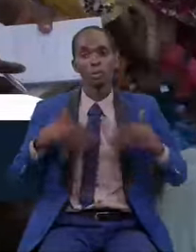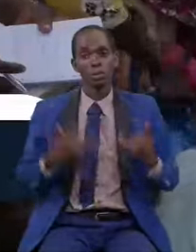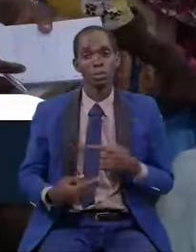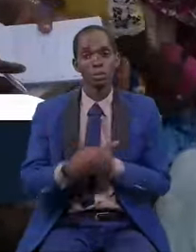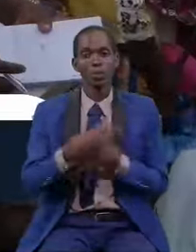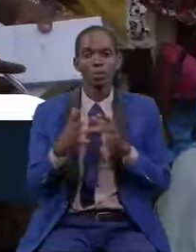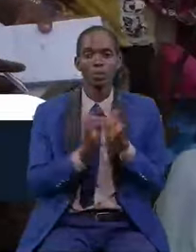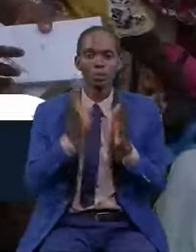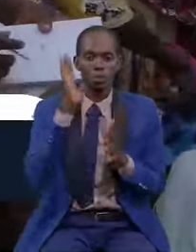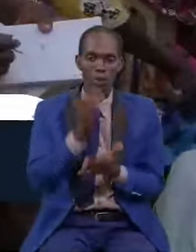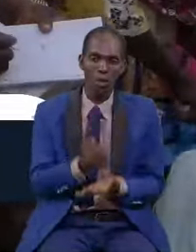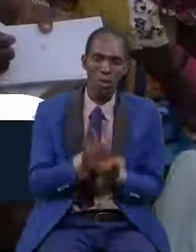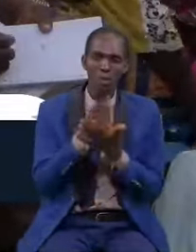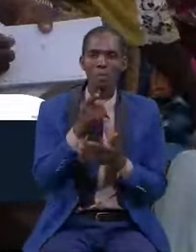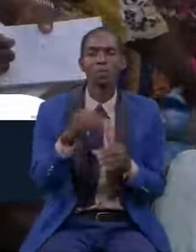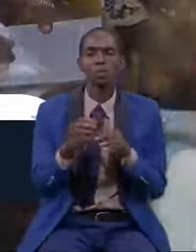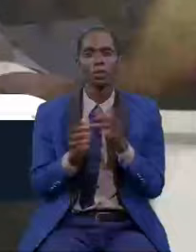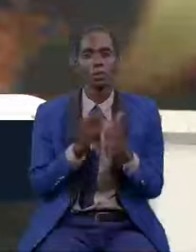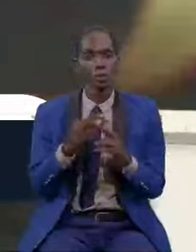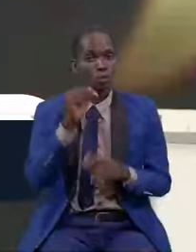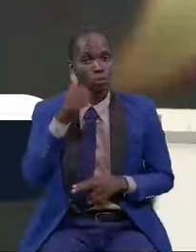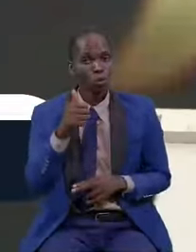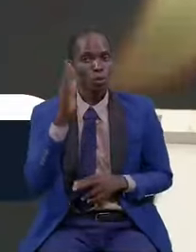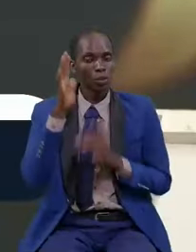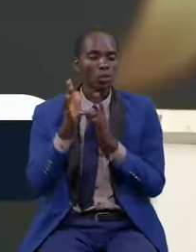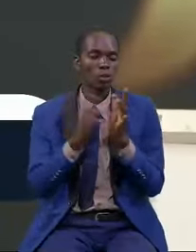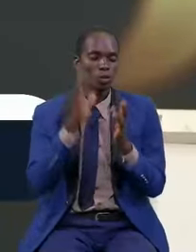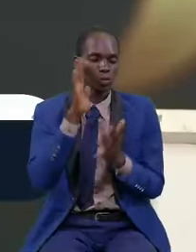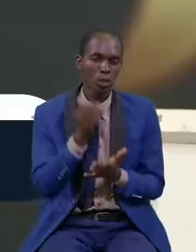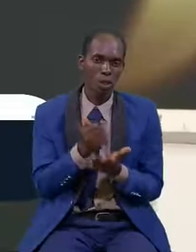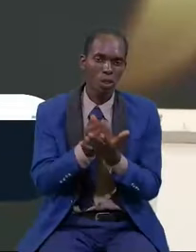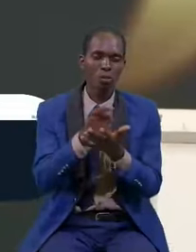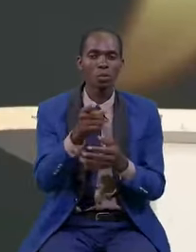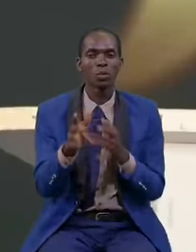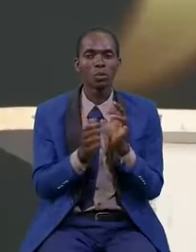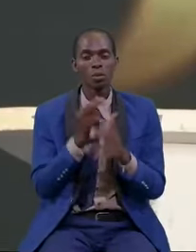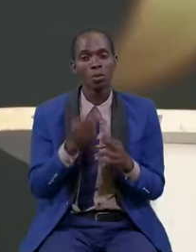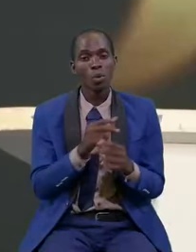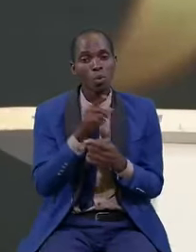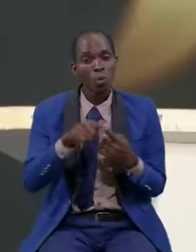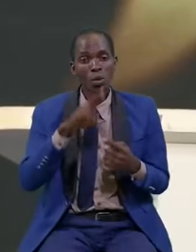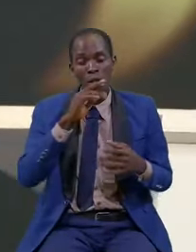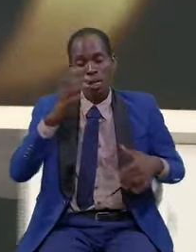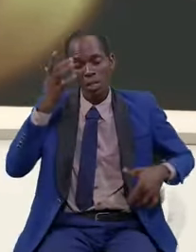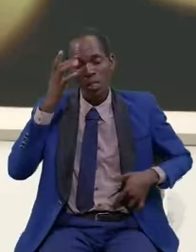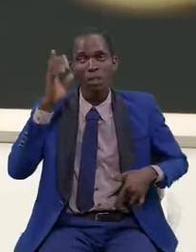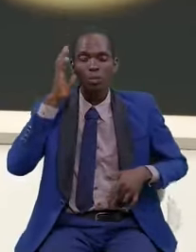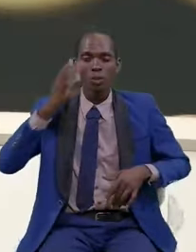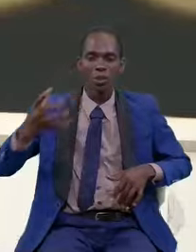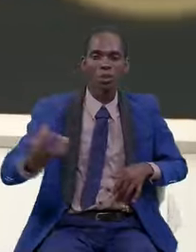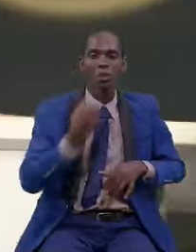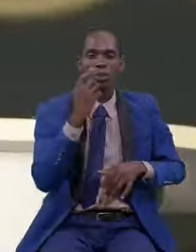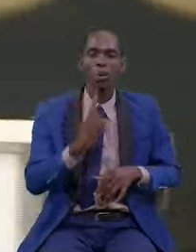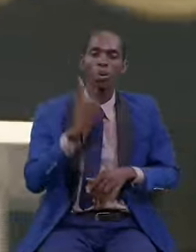vous aidera. Demain, il vous aidera. Lorsque vous êtes malade, il